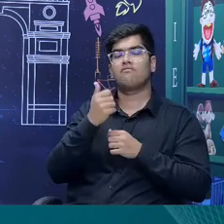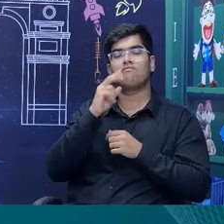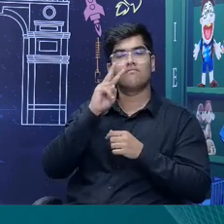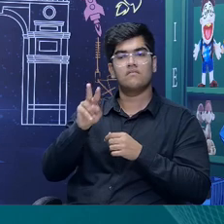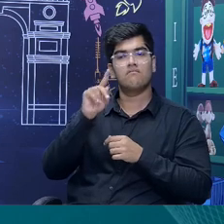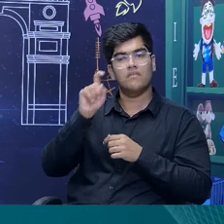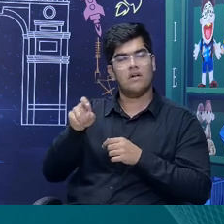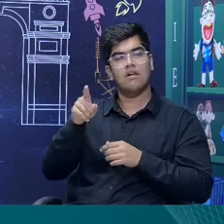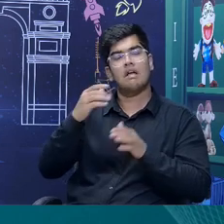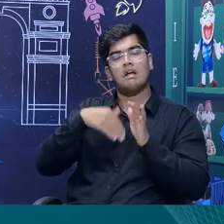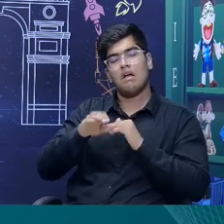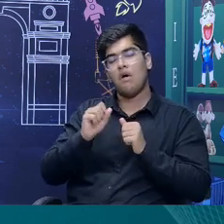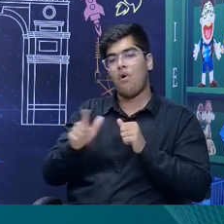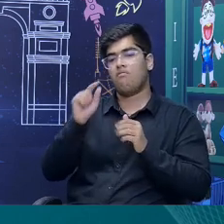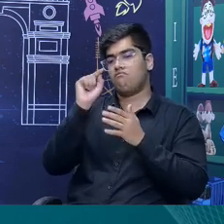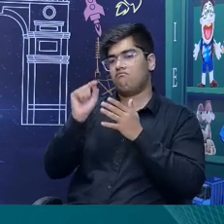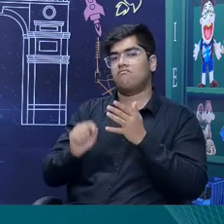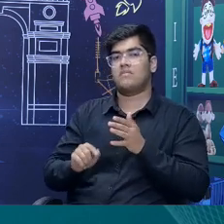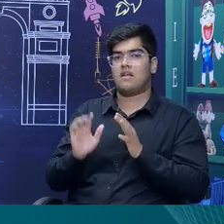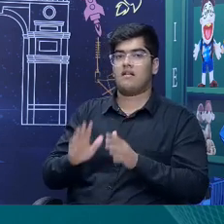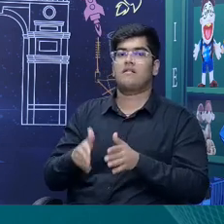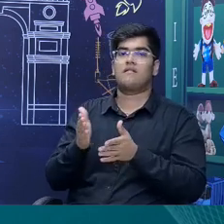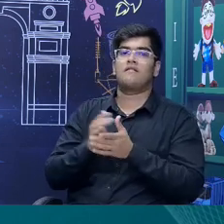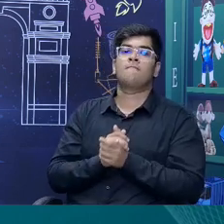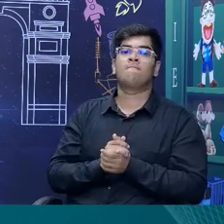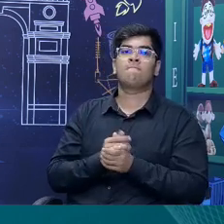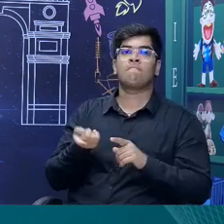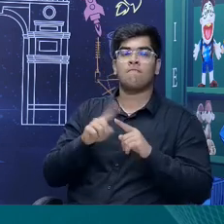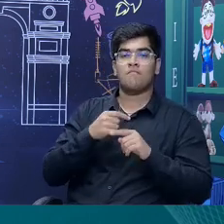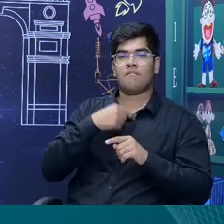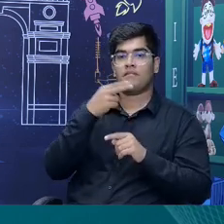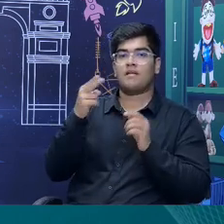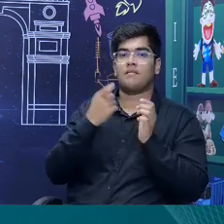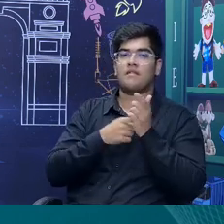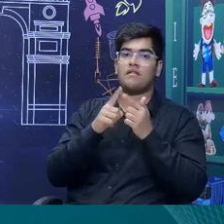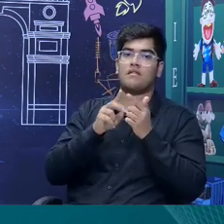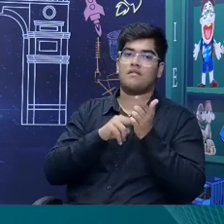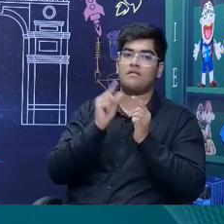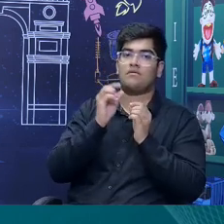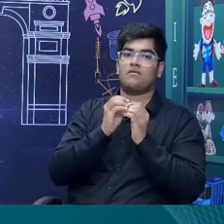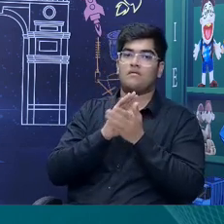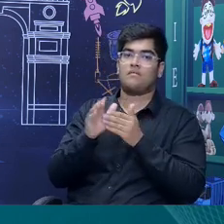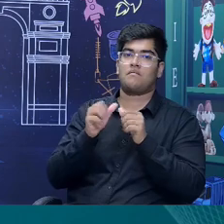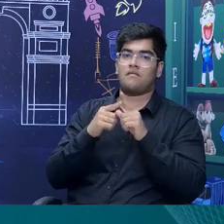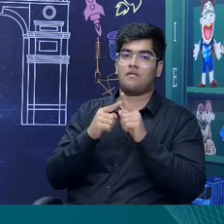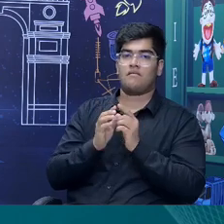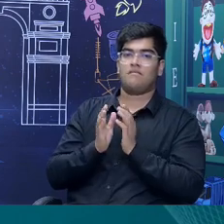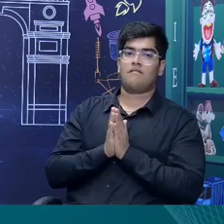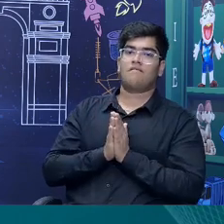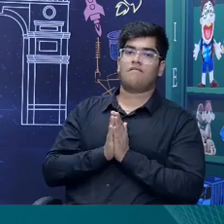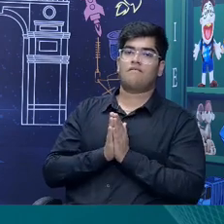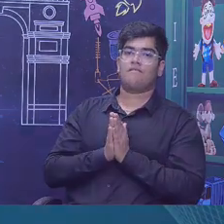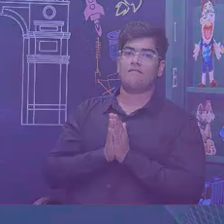ऑथराइज वंडर्स की डिटेल पता चले इसी बात के साथ मैं रेनू भट्ट ले लेती हूं आप सभी से इजाजत नमस्कार